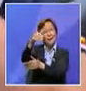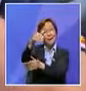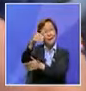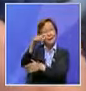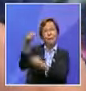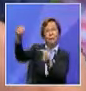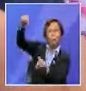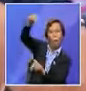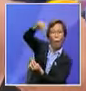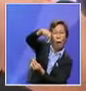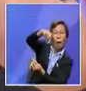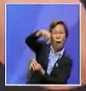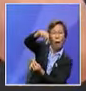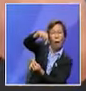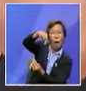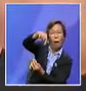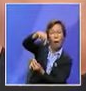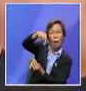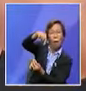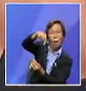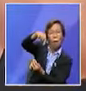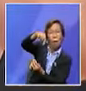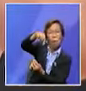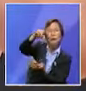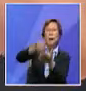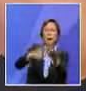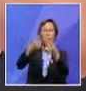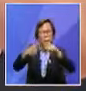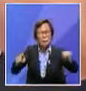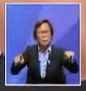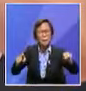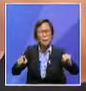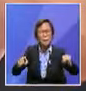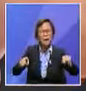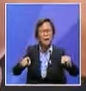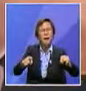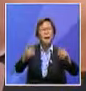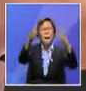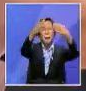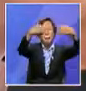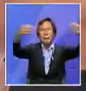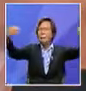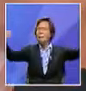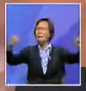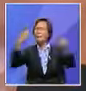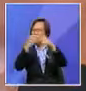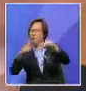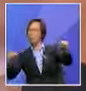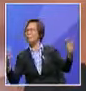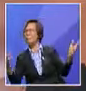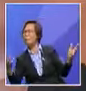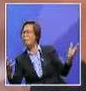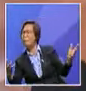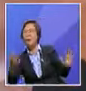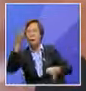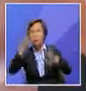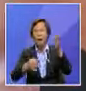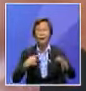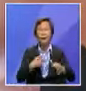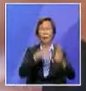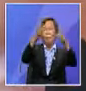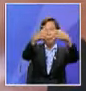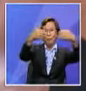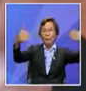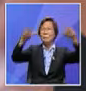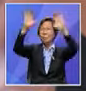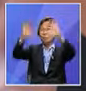diletakkan ke bawah, kemudian apa beza bendera dengan banting? Kita kata kalau banting